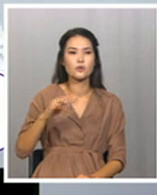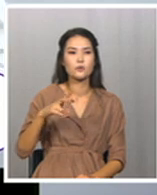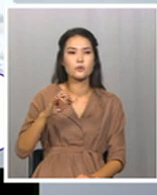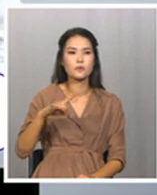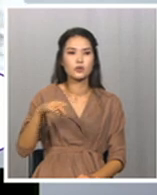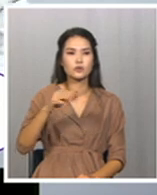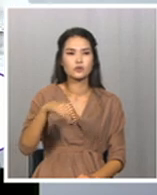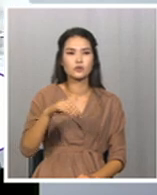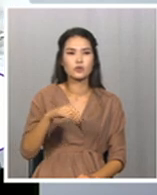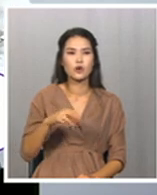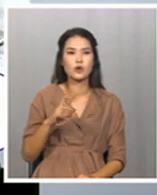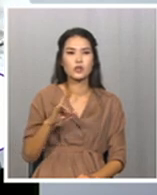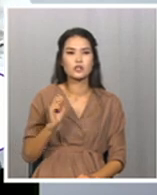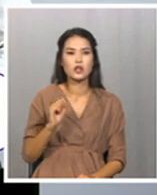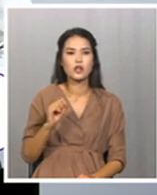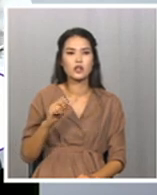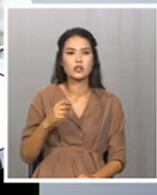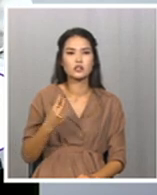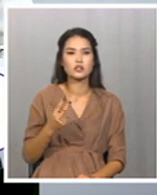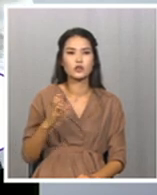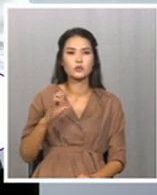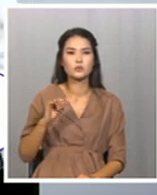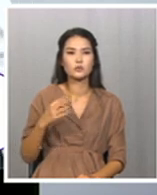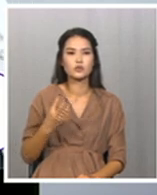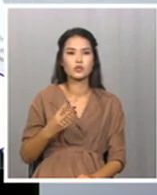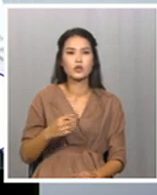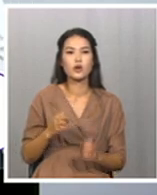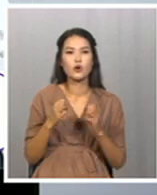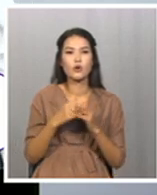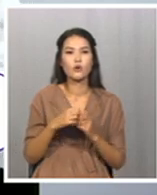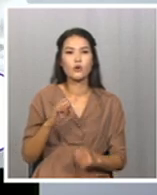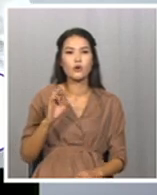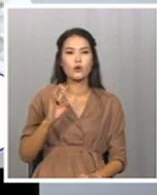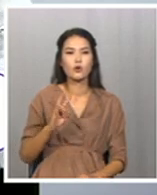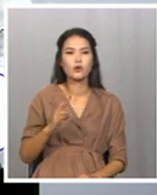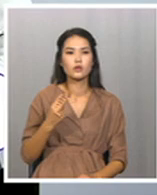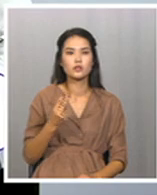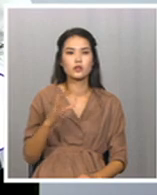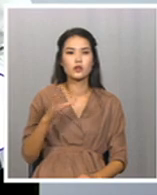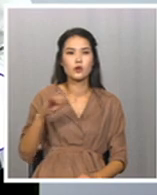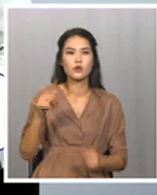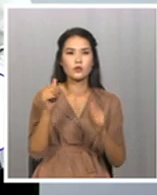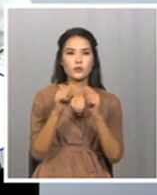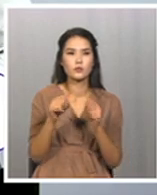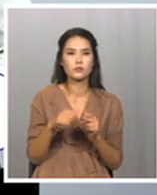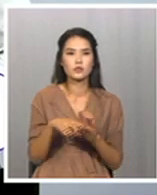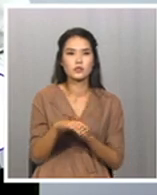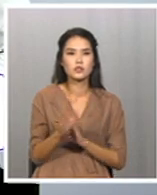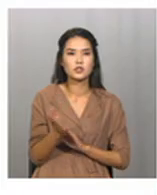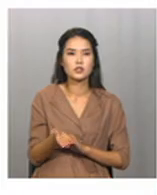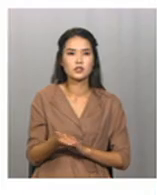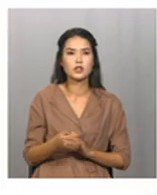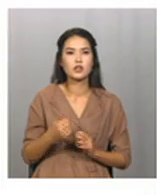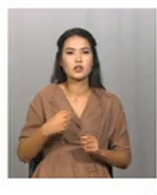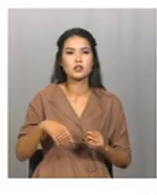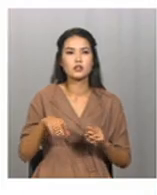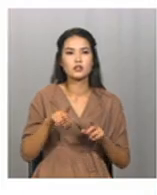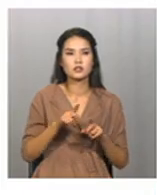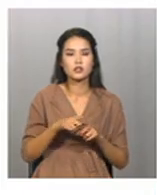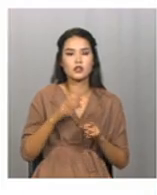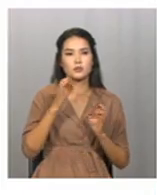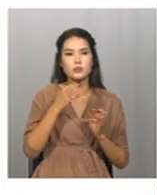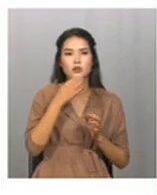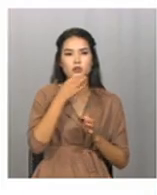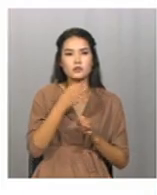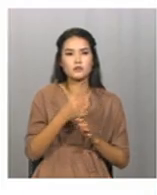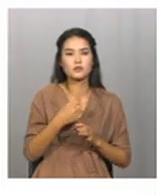глаубер тұзы натрий сульфаты және 10 молекула суы бар. Сіздердің де